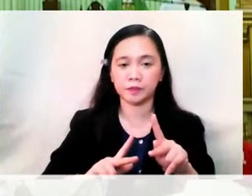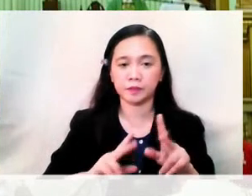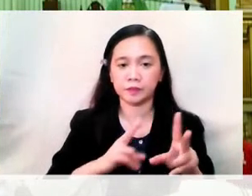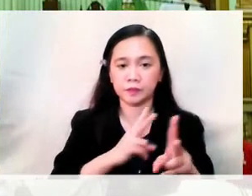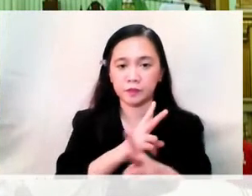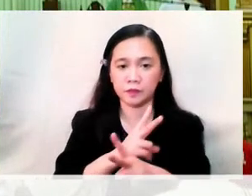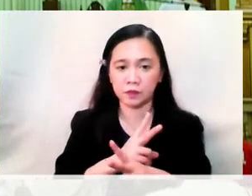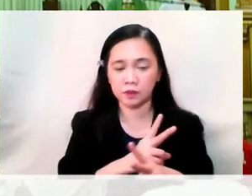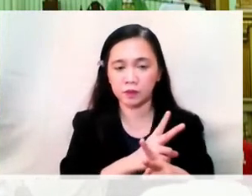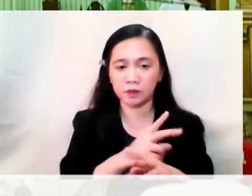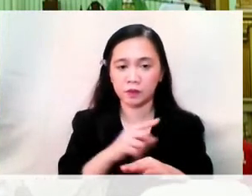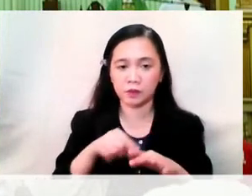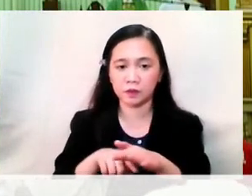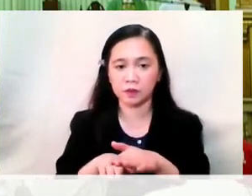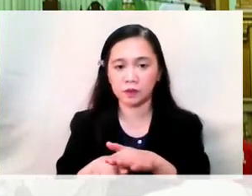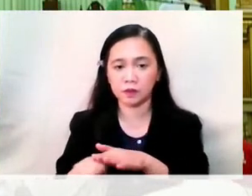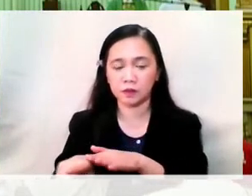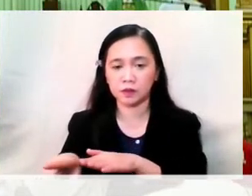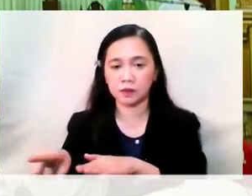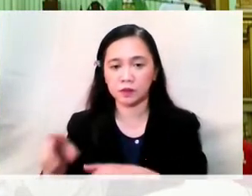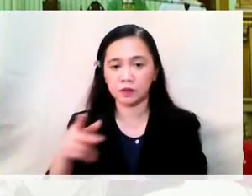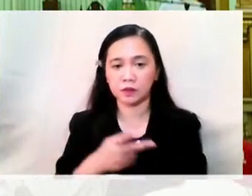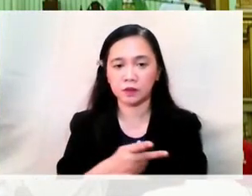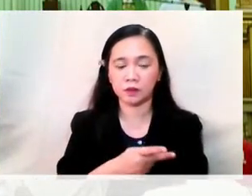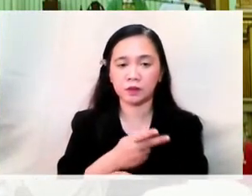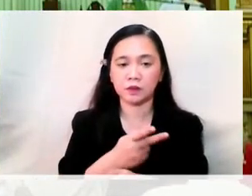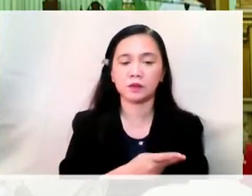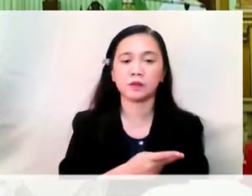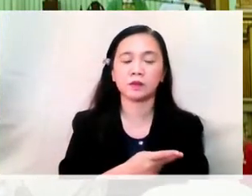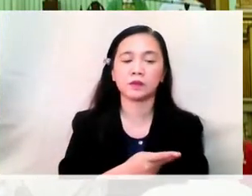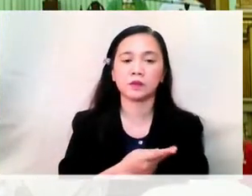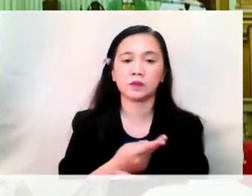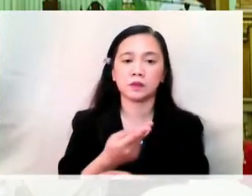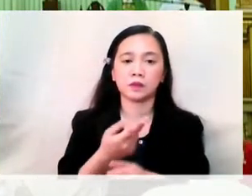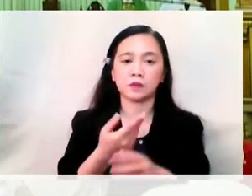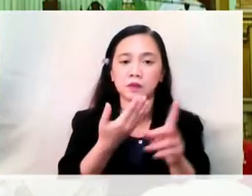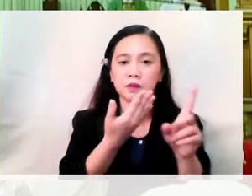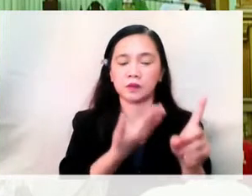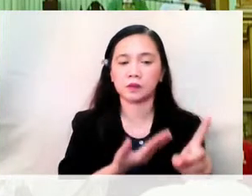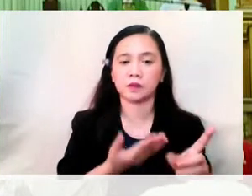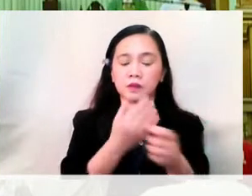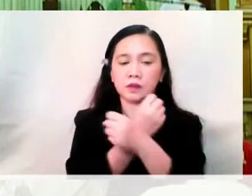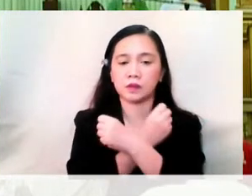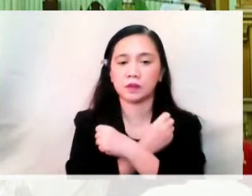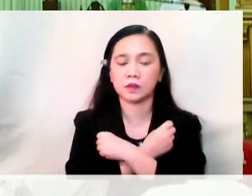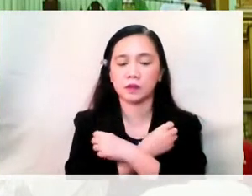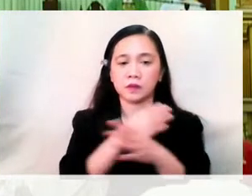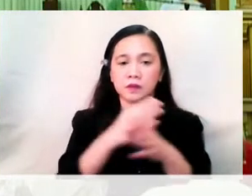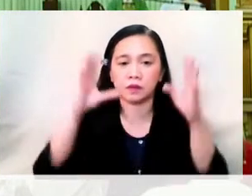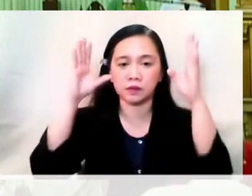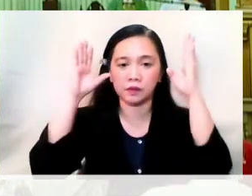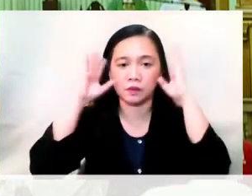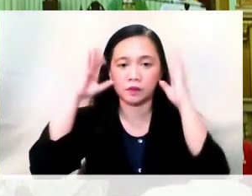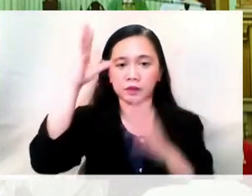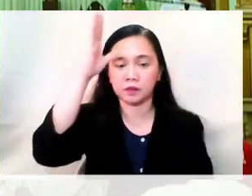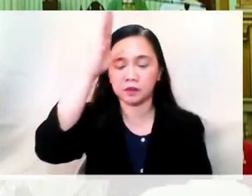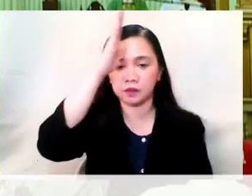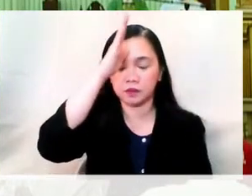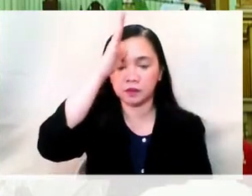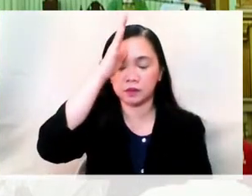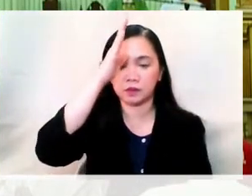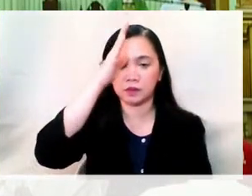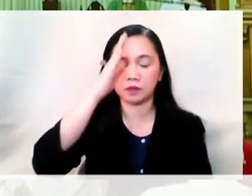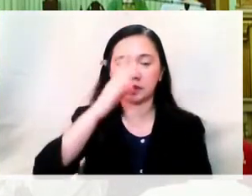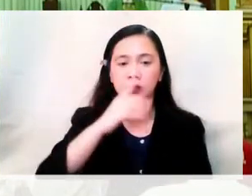naliligaw na tupa. Siya nawa ay magiging mapagmahal at nakikinig na ama, tapat na guro